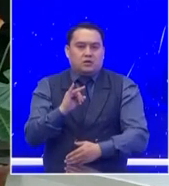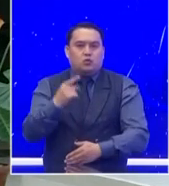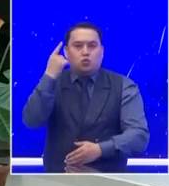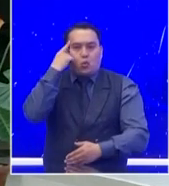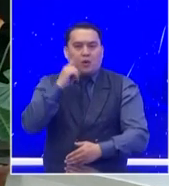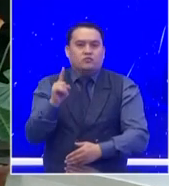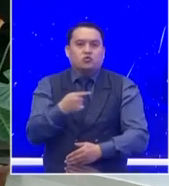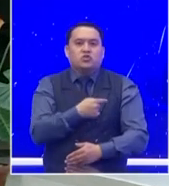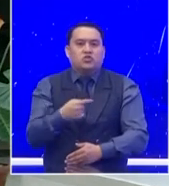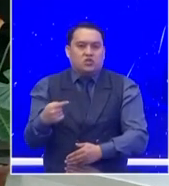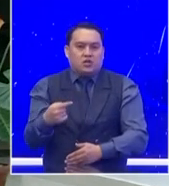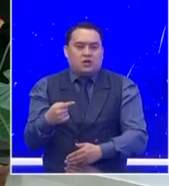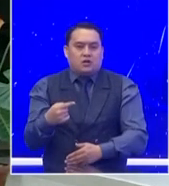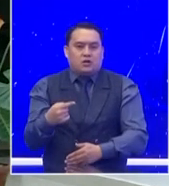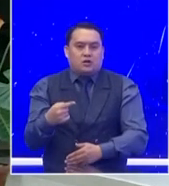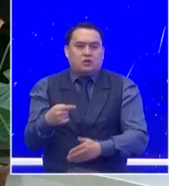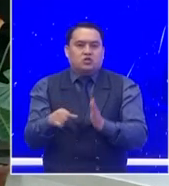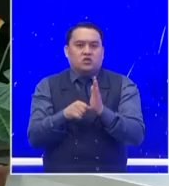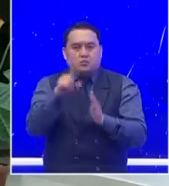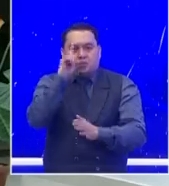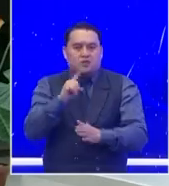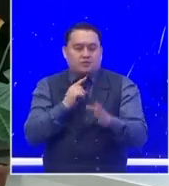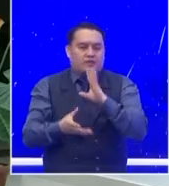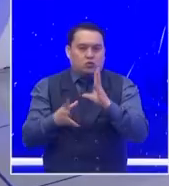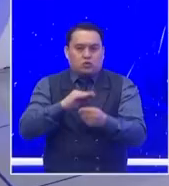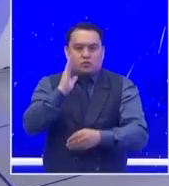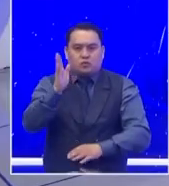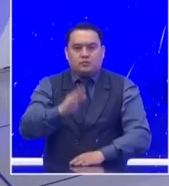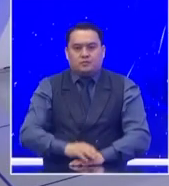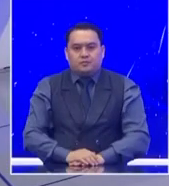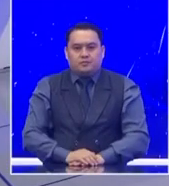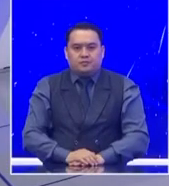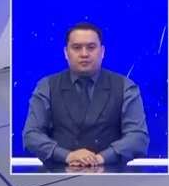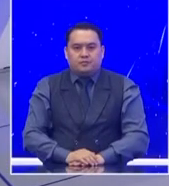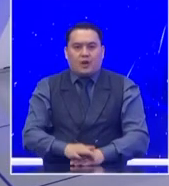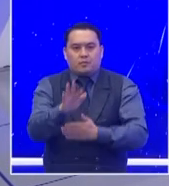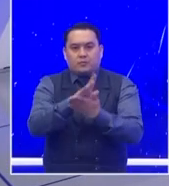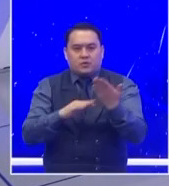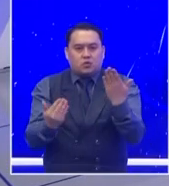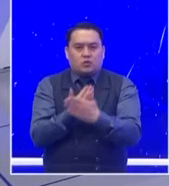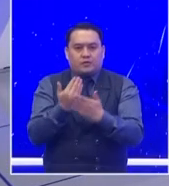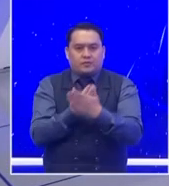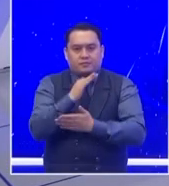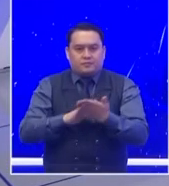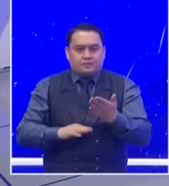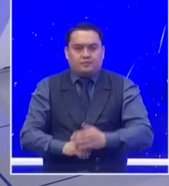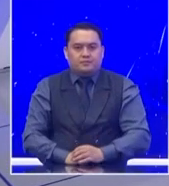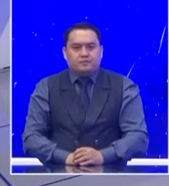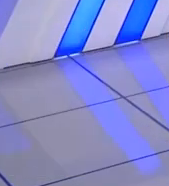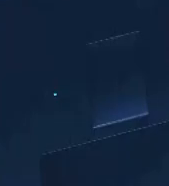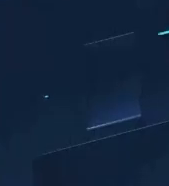в течение полугода у нас будет результат. Мы продолжаем выпуск. Смотрите далее.